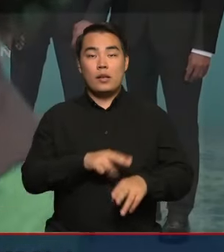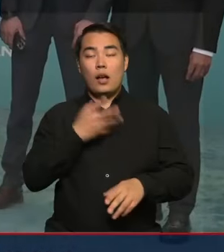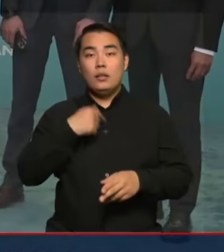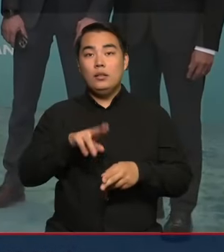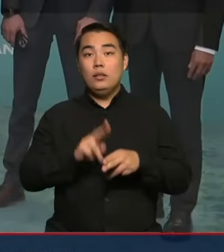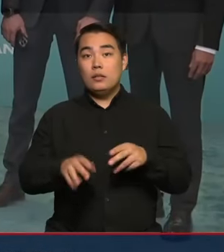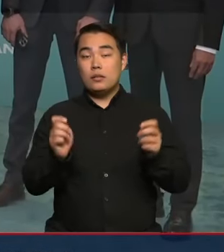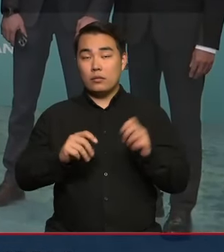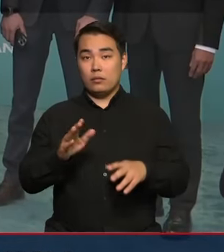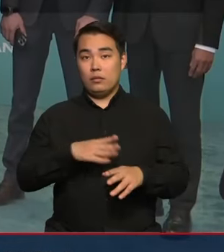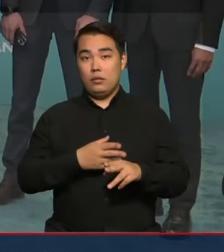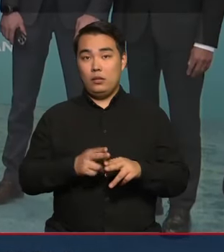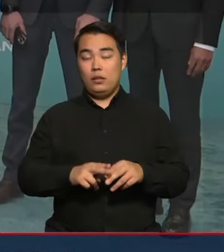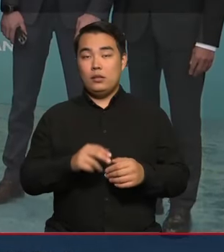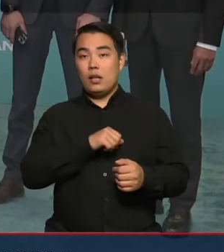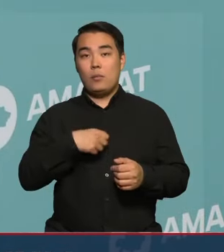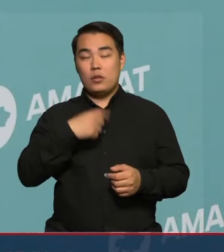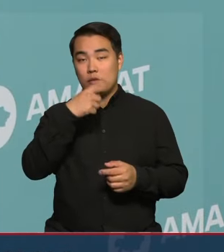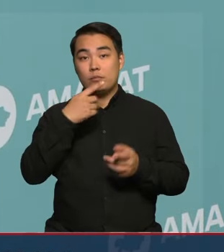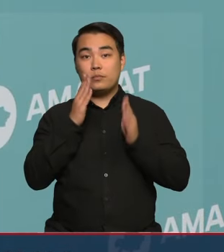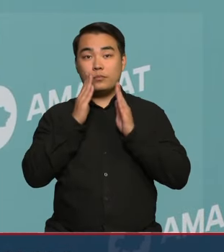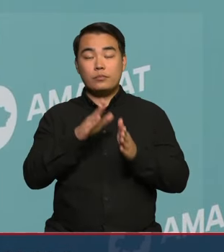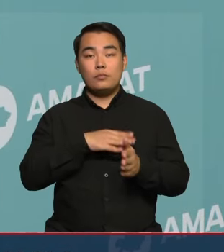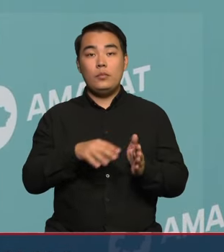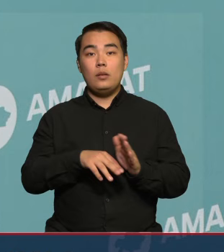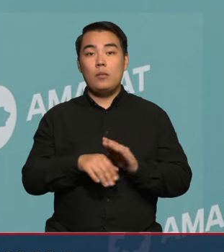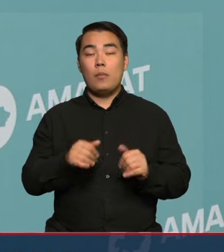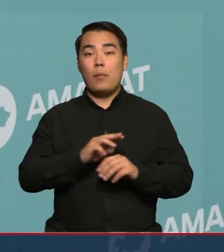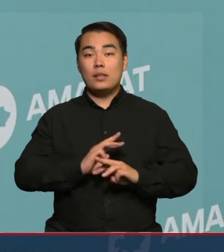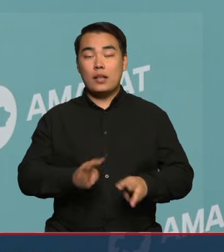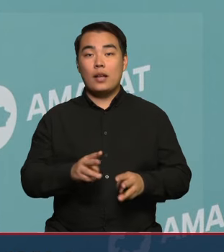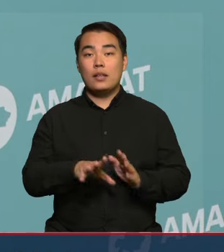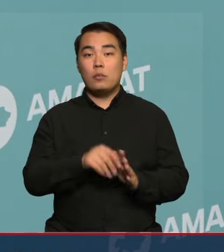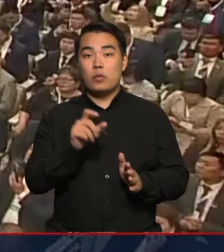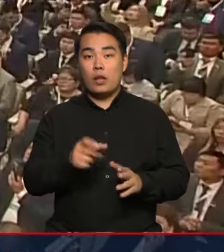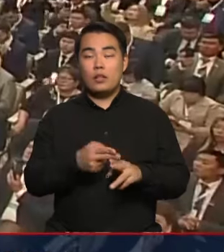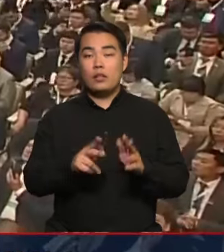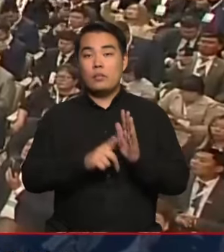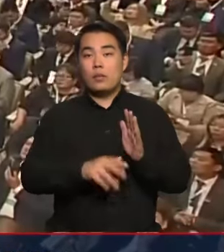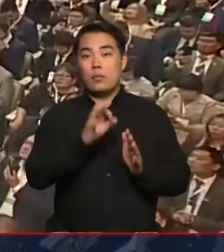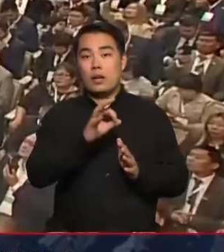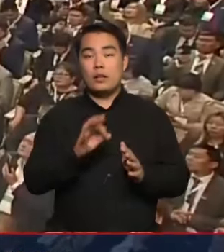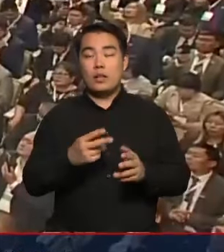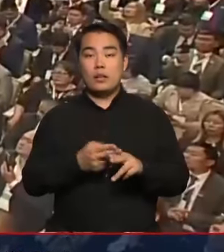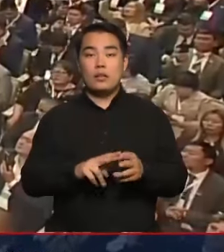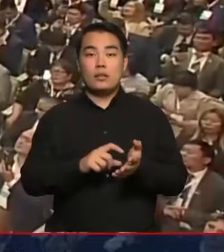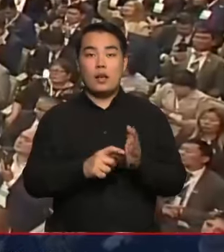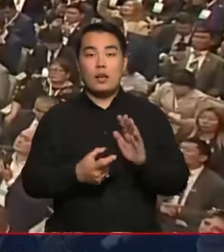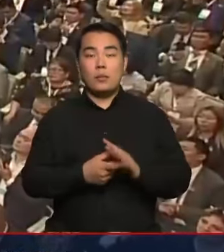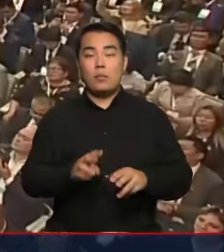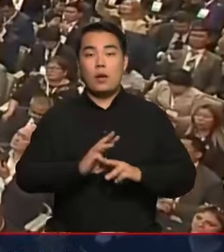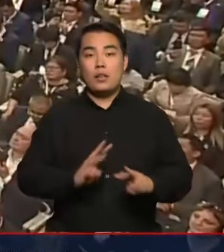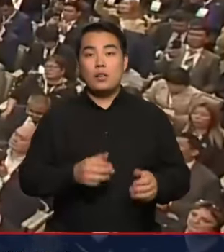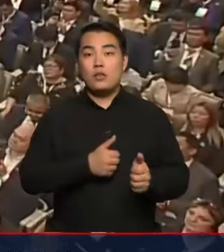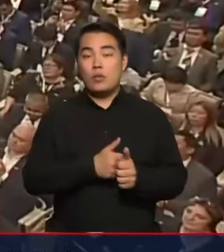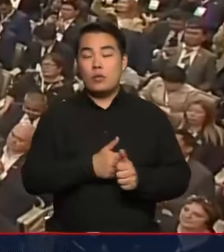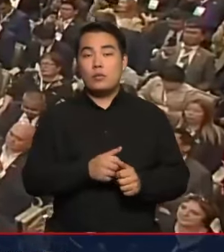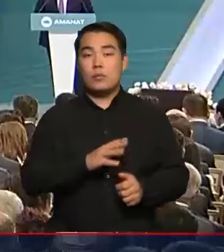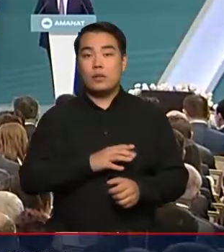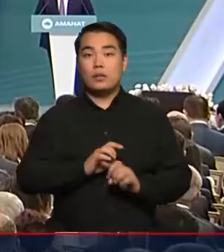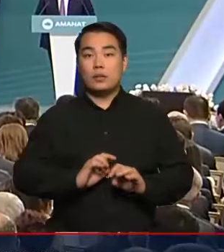ресми жиын. Елде 3300-ден аса мәслихат депутаты болса, соның 70% осы залда. Алдымен мәжіліс төрағасы сөз